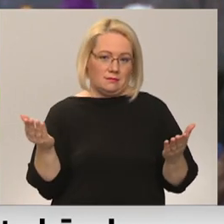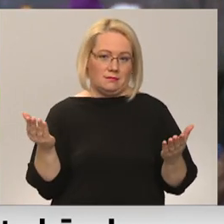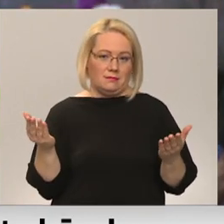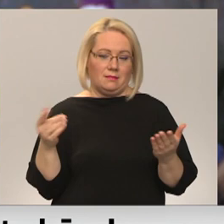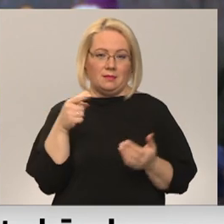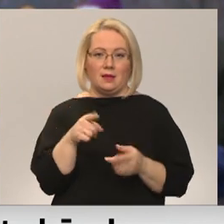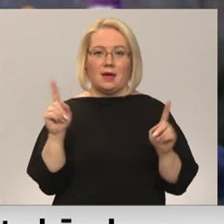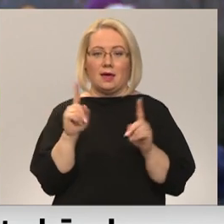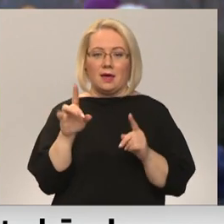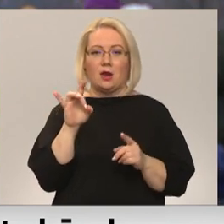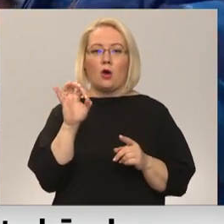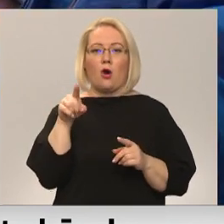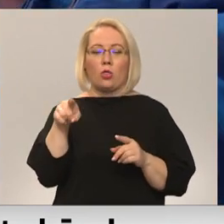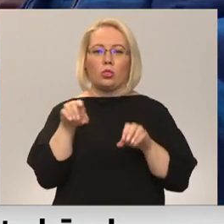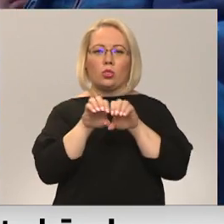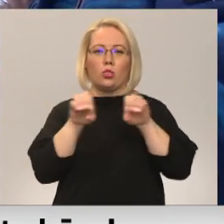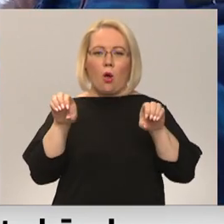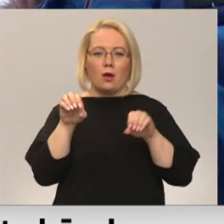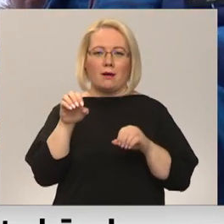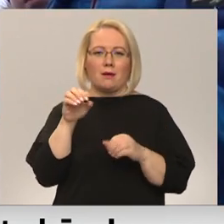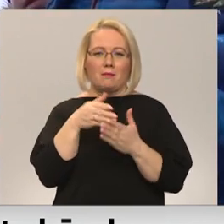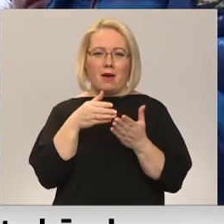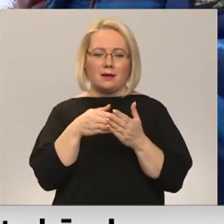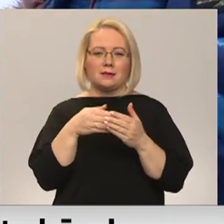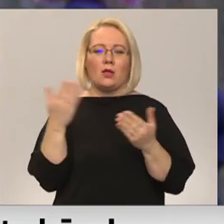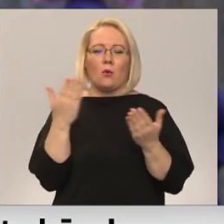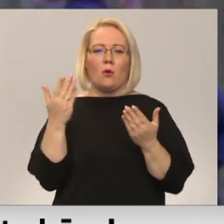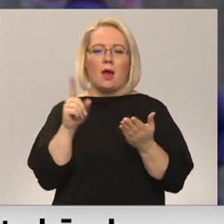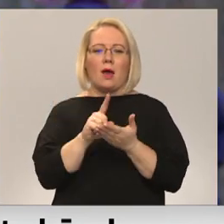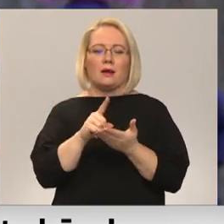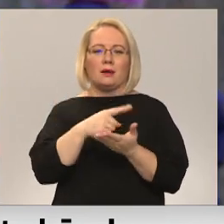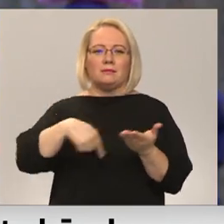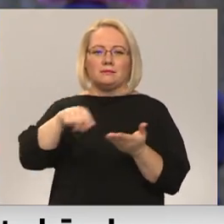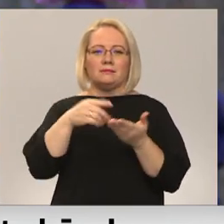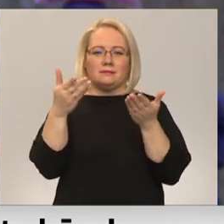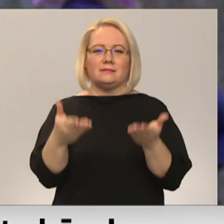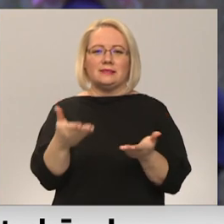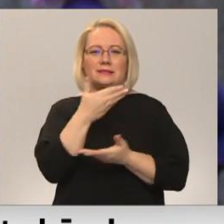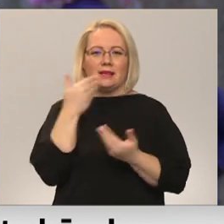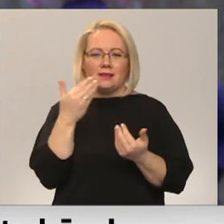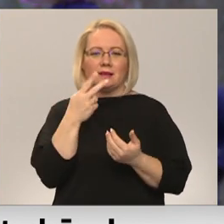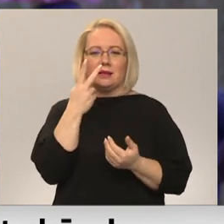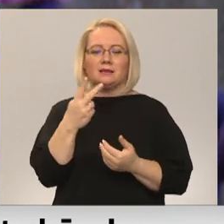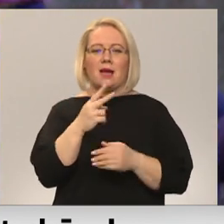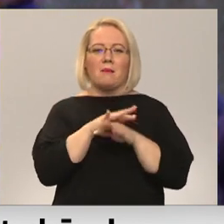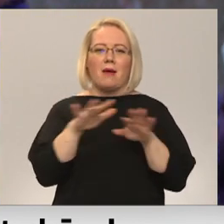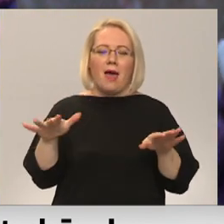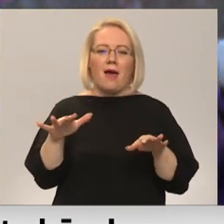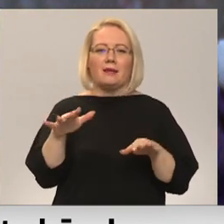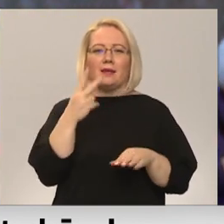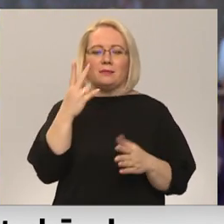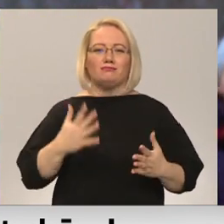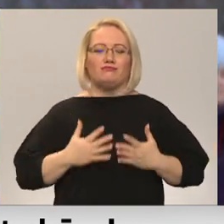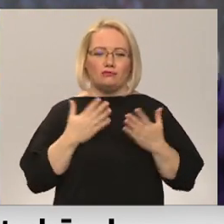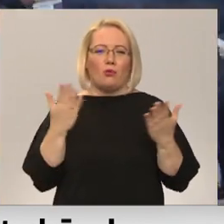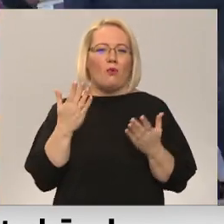tie ir vienkārši hotdogs, maršmelovs, ugunskurs, kurās visas sildās. Lielākais ir tas, kas redz mirdzumu bērniem acīs, viņa smaida. Ko mēs